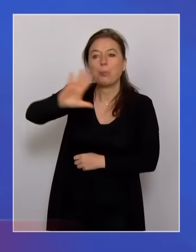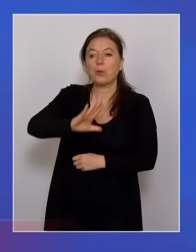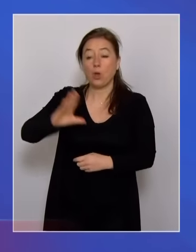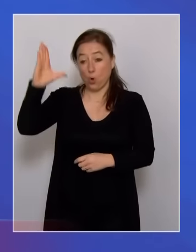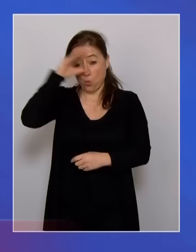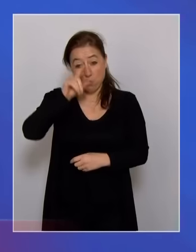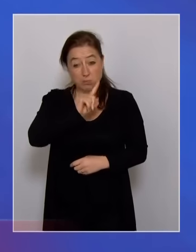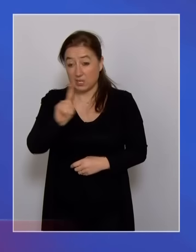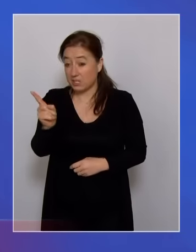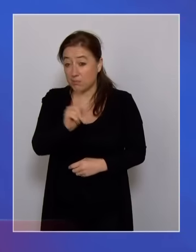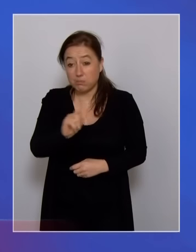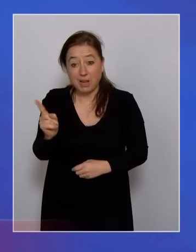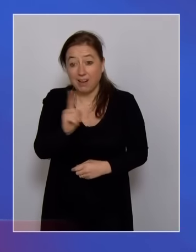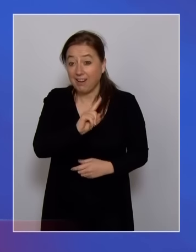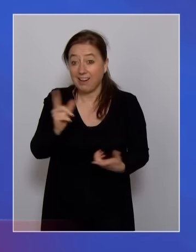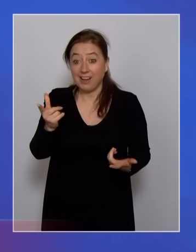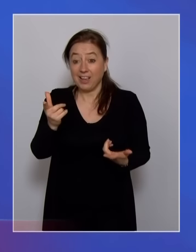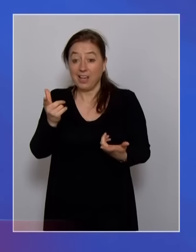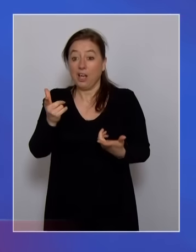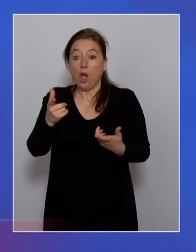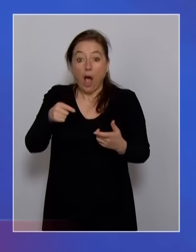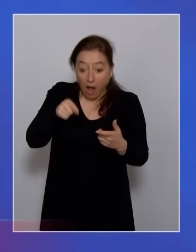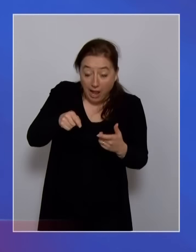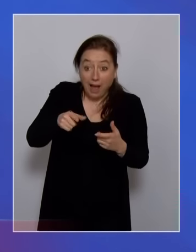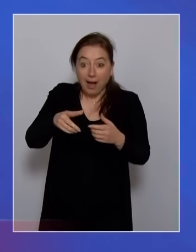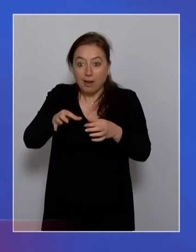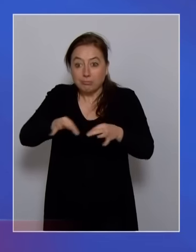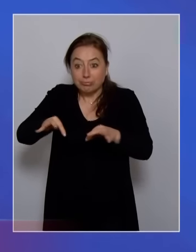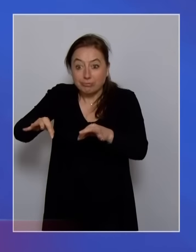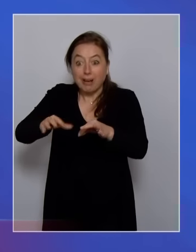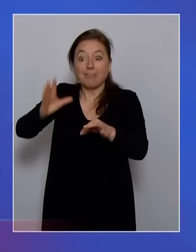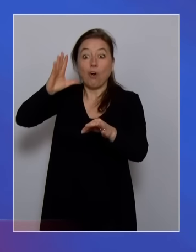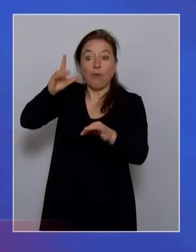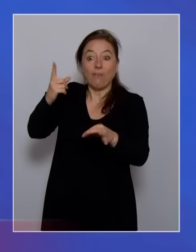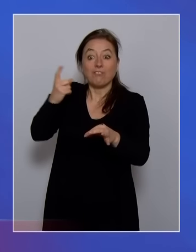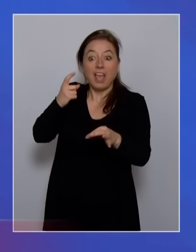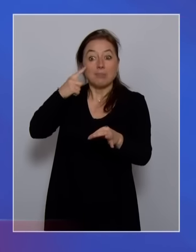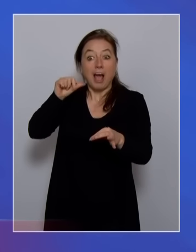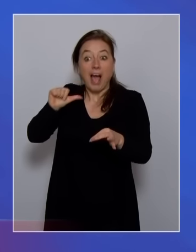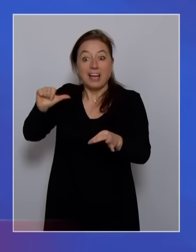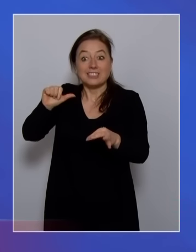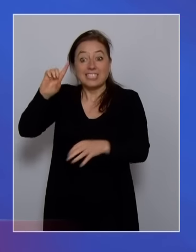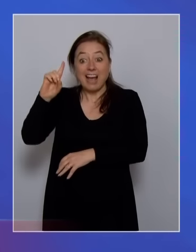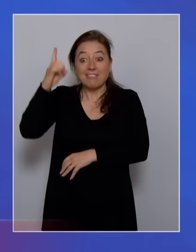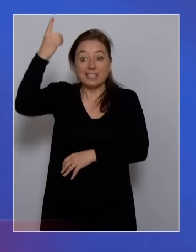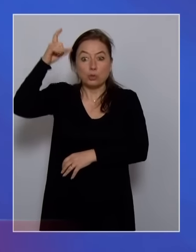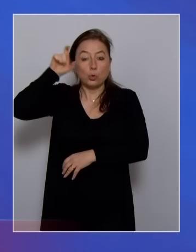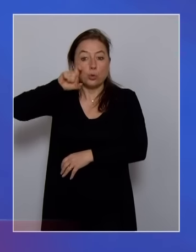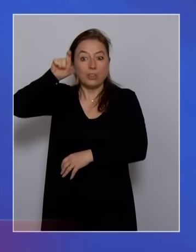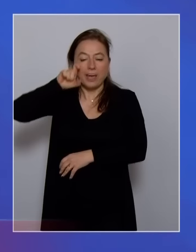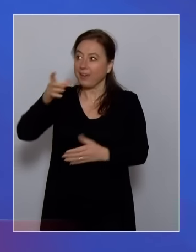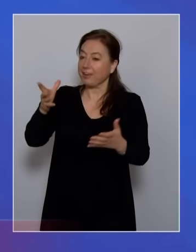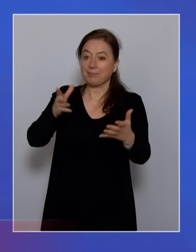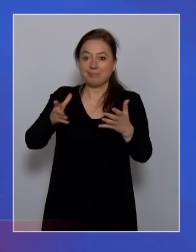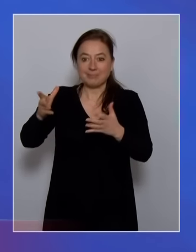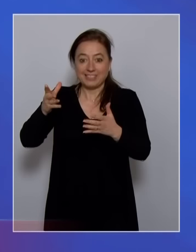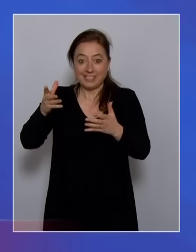que le rapte d'Europe se fait sur des terres qu prétend asiatiques par un dieu grec il y a une forme d'ambiguïté et c'est pour